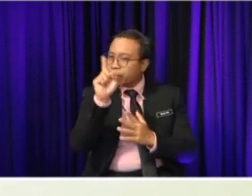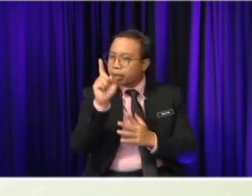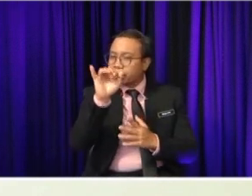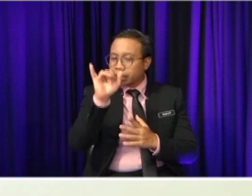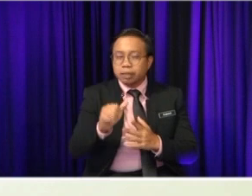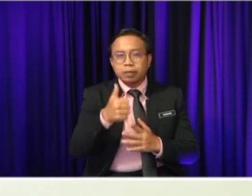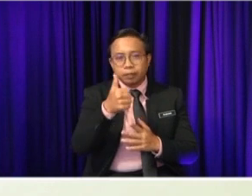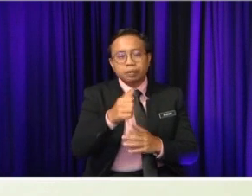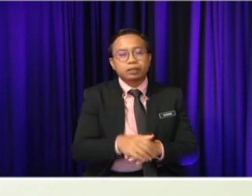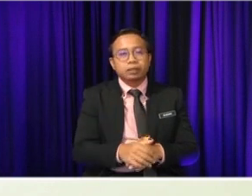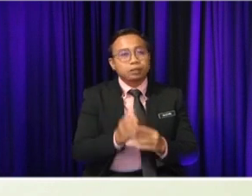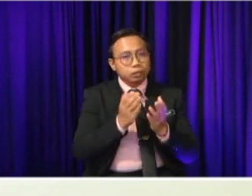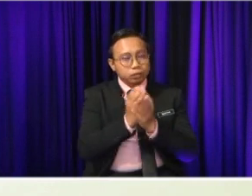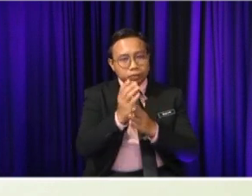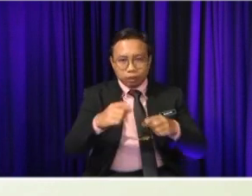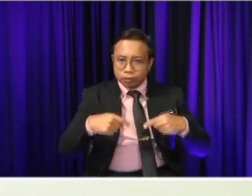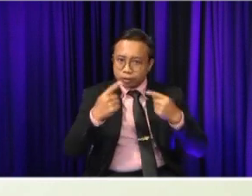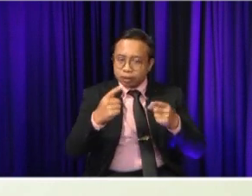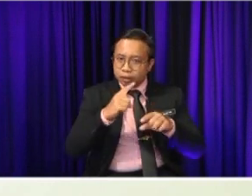seterusnya kita